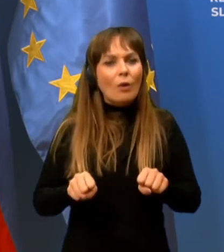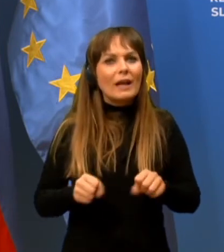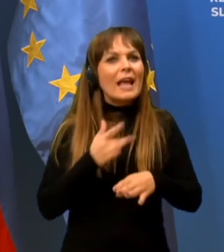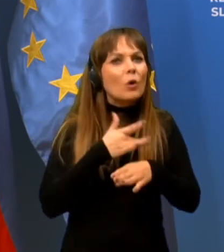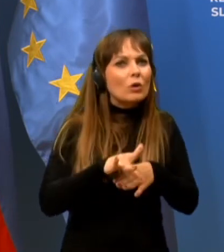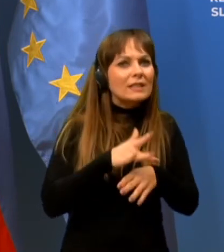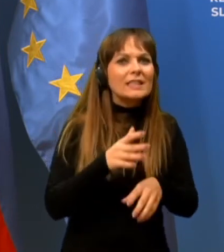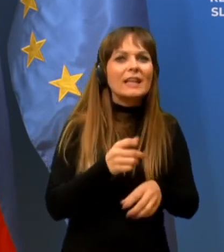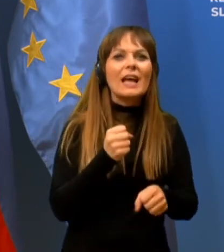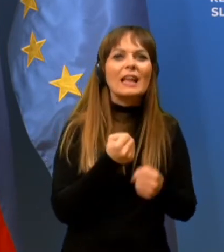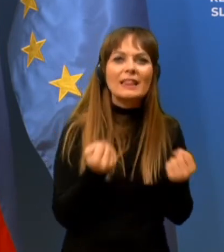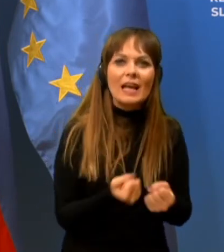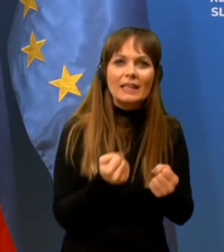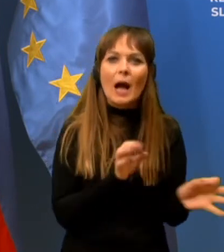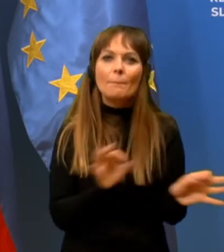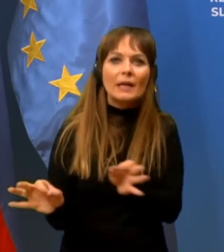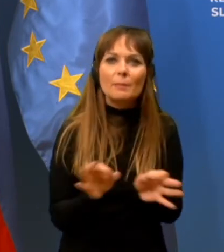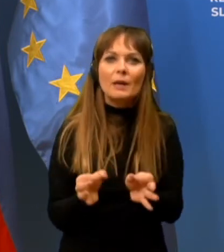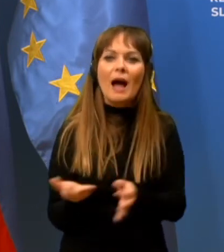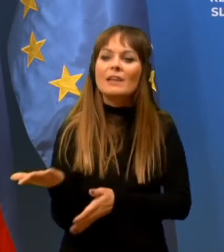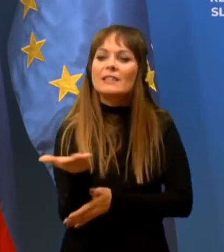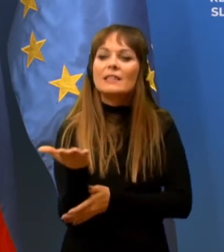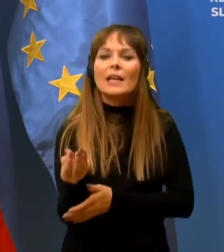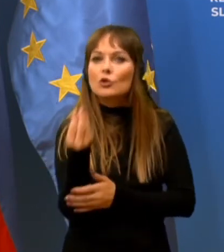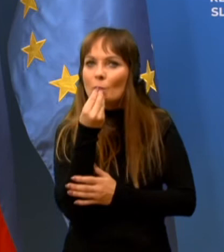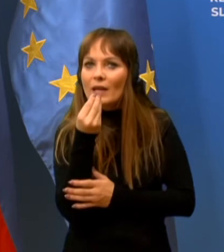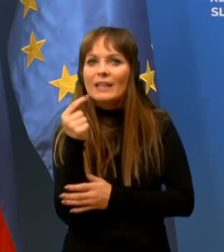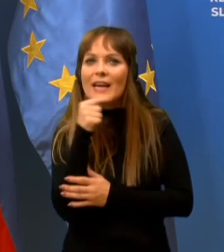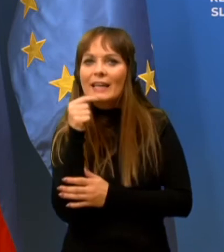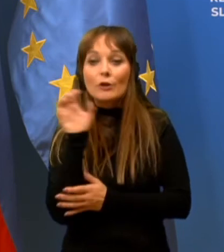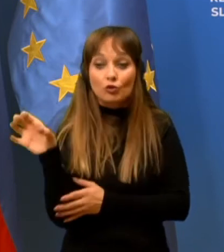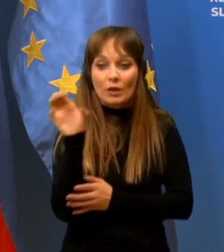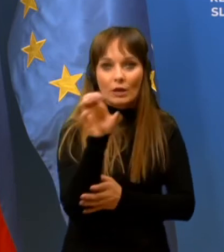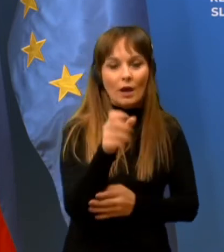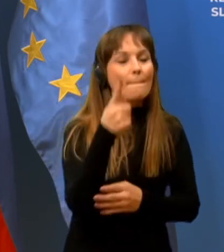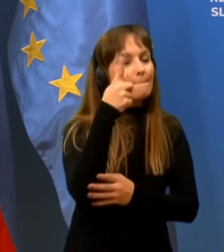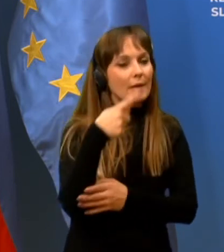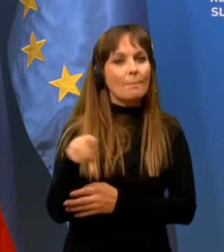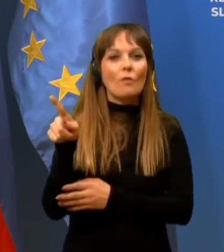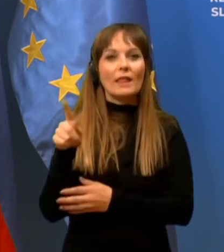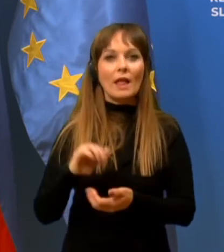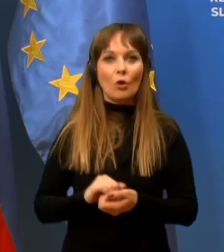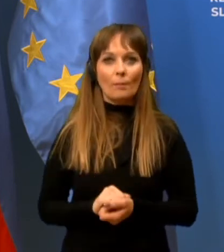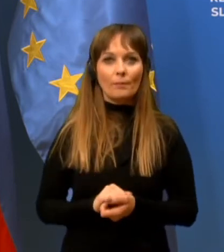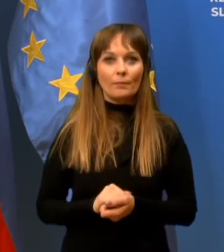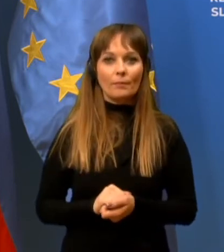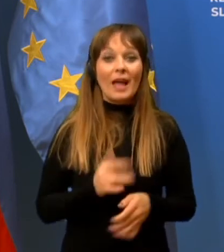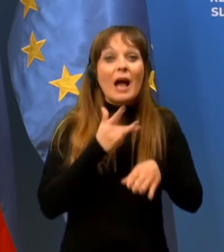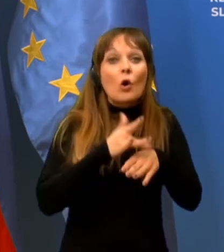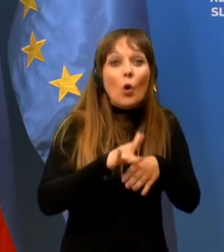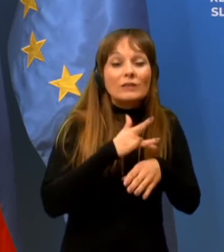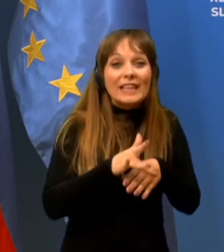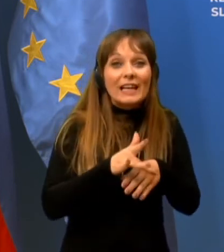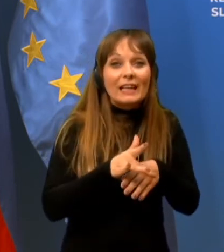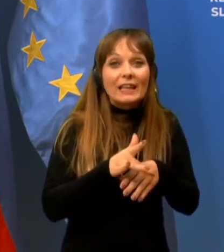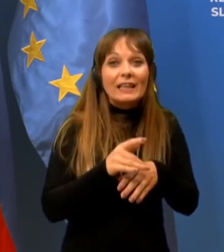dejavnosti, priprave ter strežbe jedi in pijač v rdečih regijah je prepovedano. Gostinski obrati